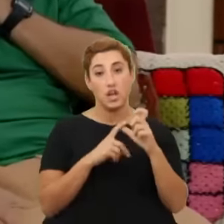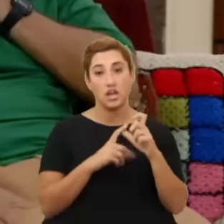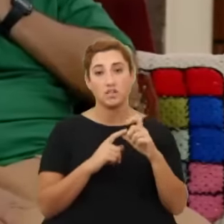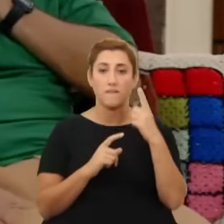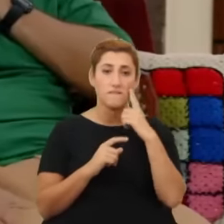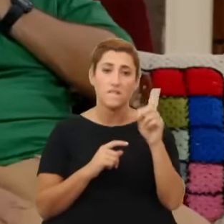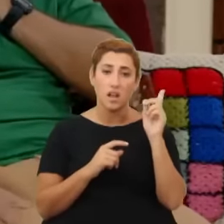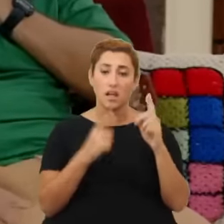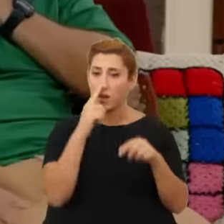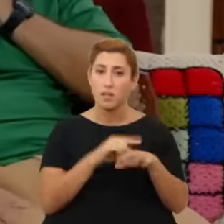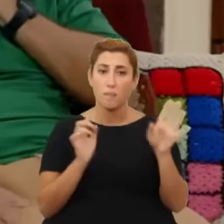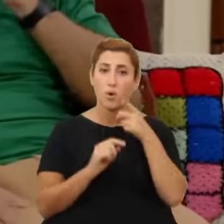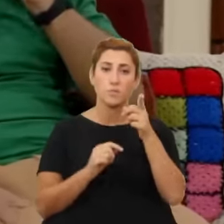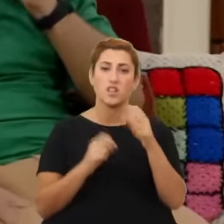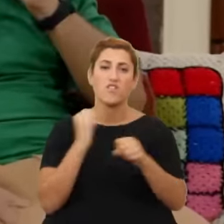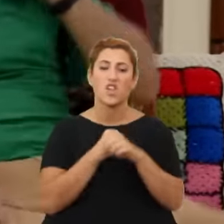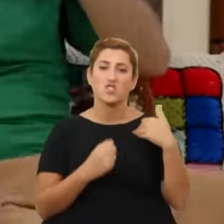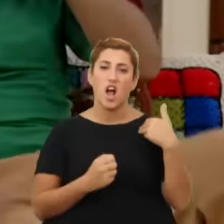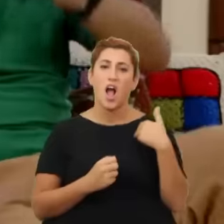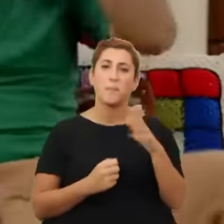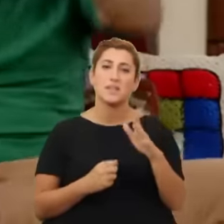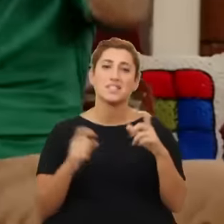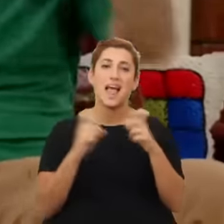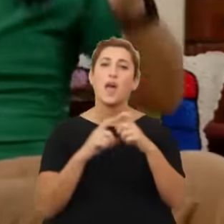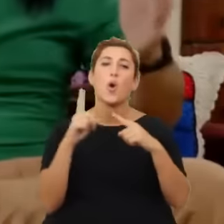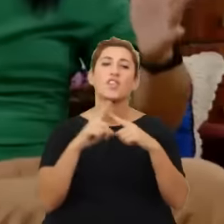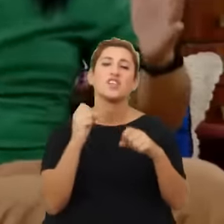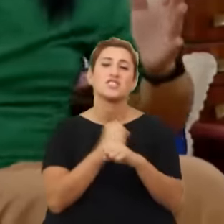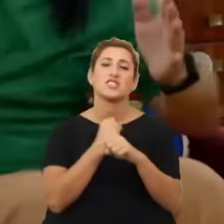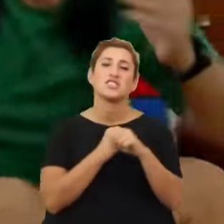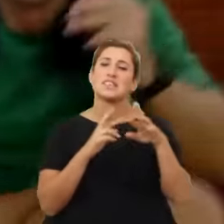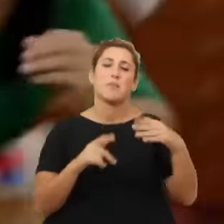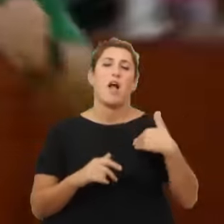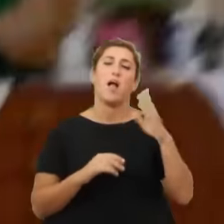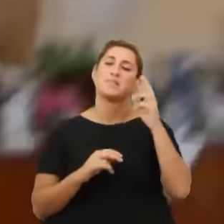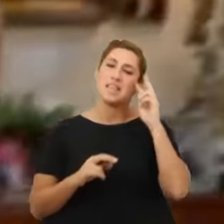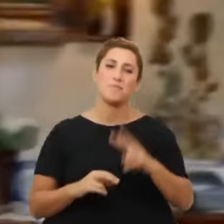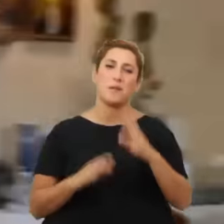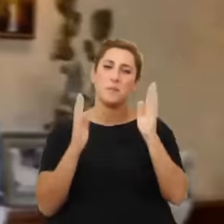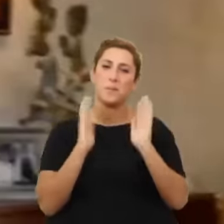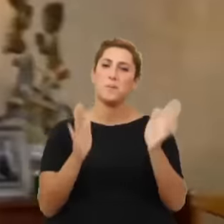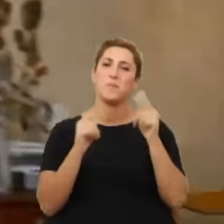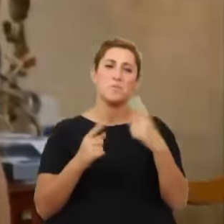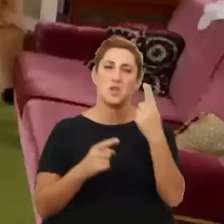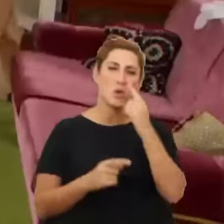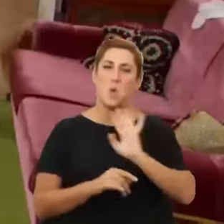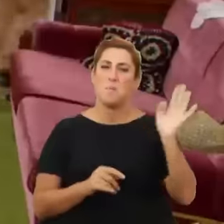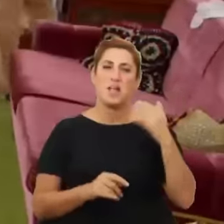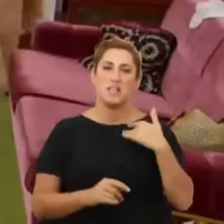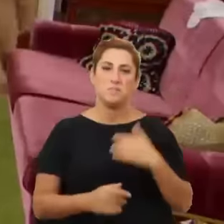Şahin. Vallahi inanamıyorum sana ya. Taş kalplisin ya. Erol taş kalplisin, yemin ediyorum ya. Pii, ben böyle bir şey görmedim